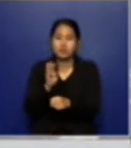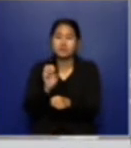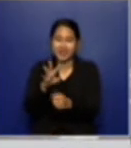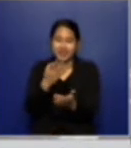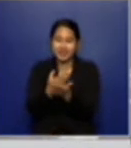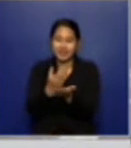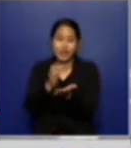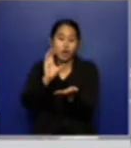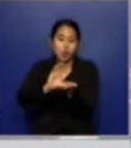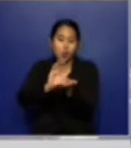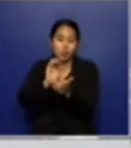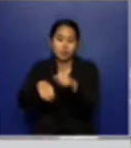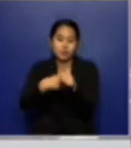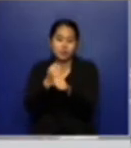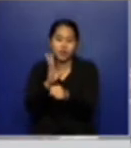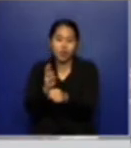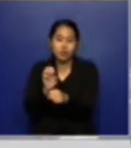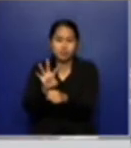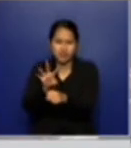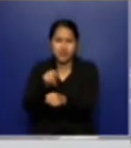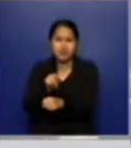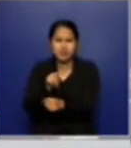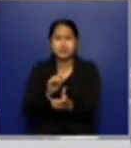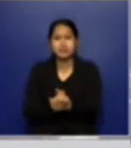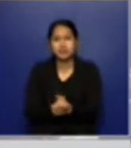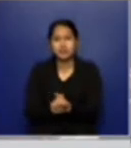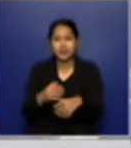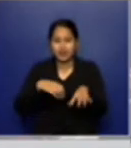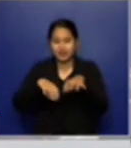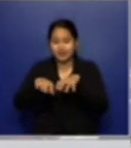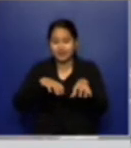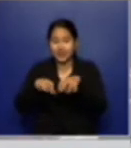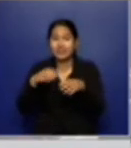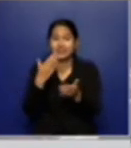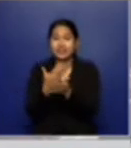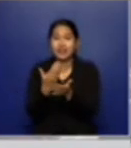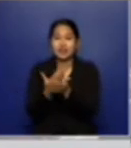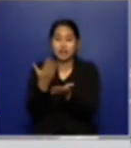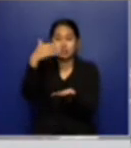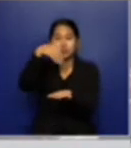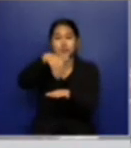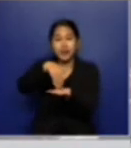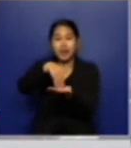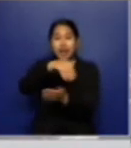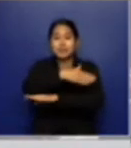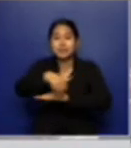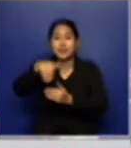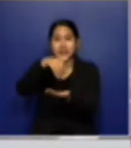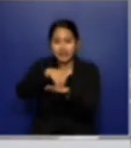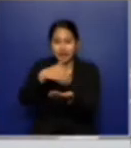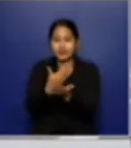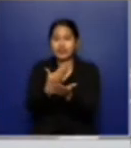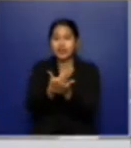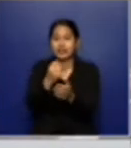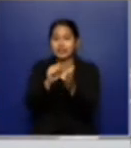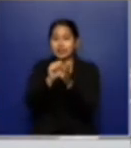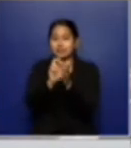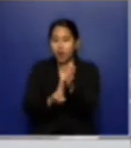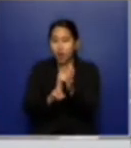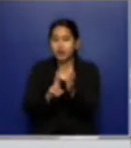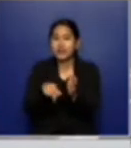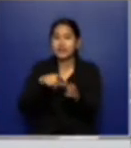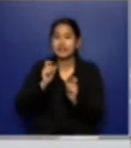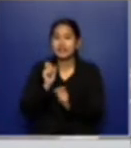ำปี2564นั้นจัดสรรงบกลางในรายการเงินสำรองจ่ายเพื่อกรณีฉุ